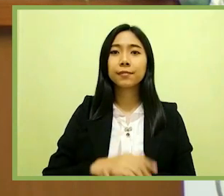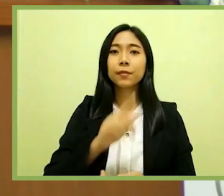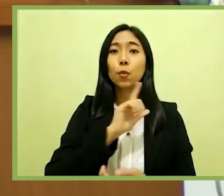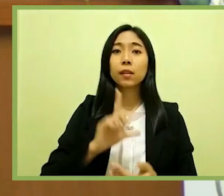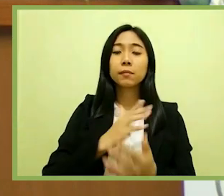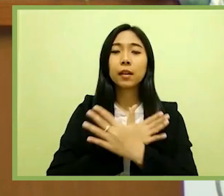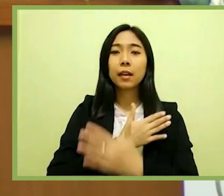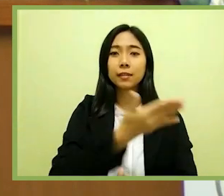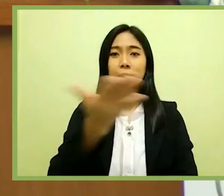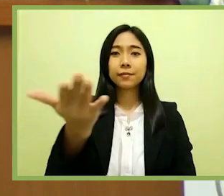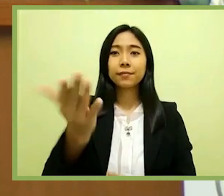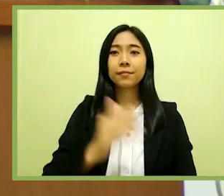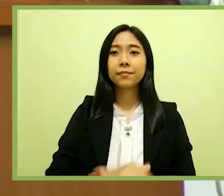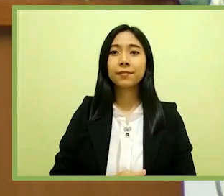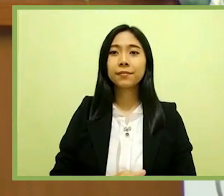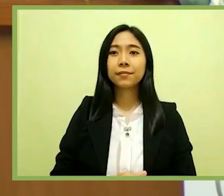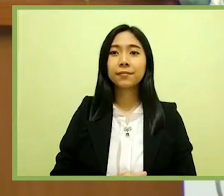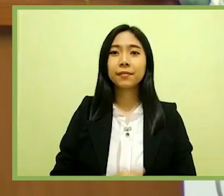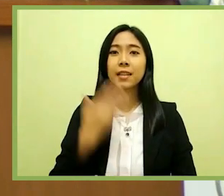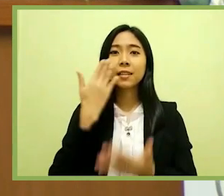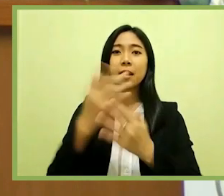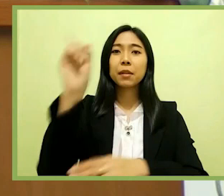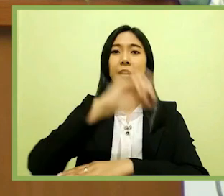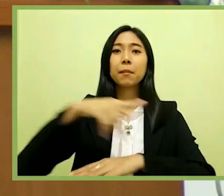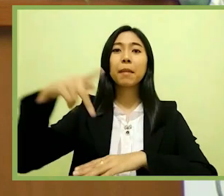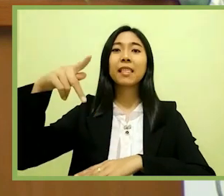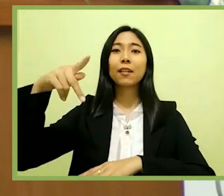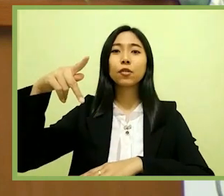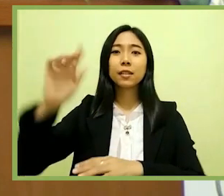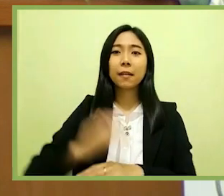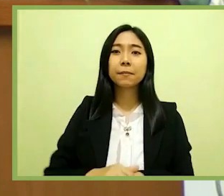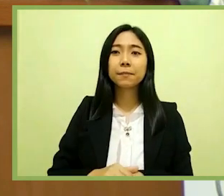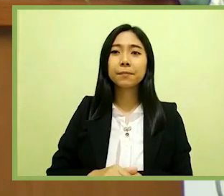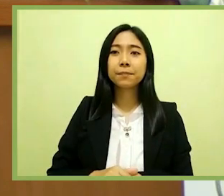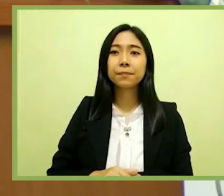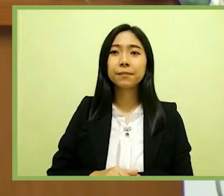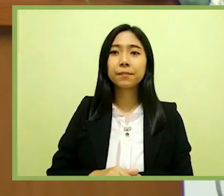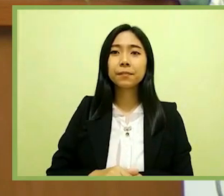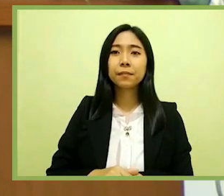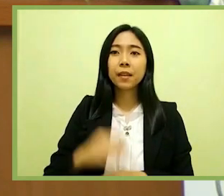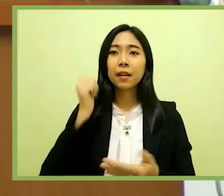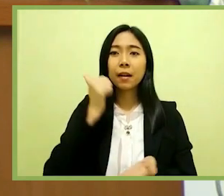kita senantiasa. Selamat Hari Pentakosta.